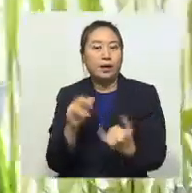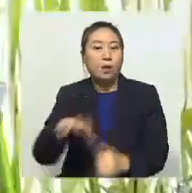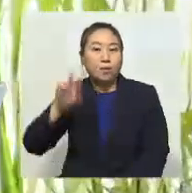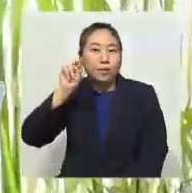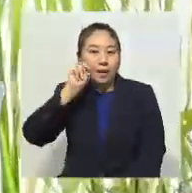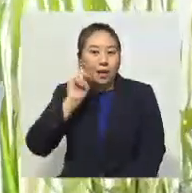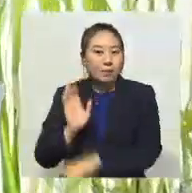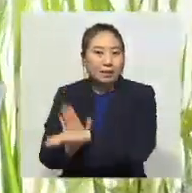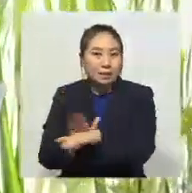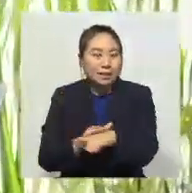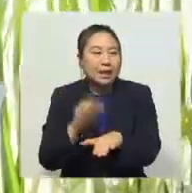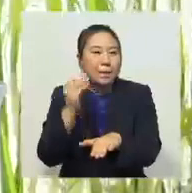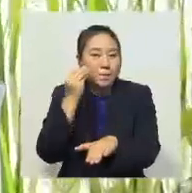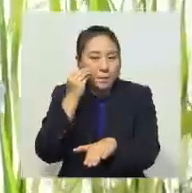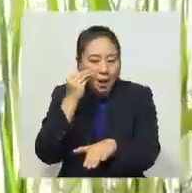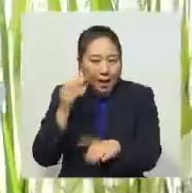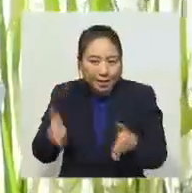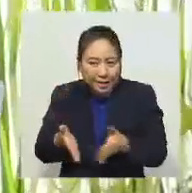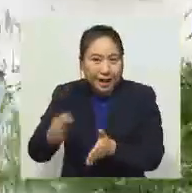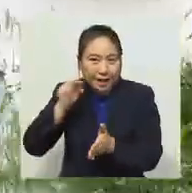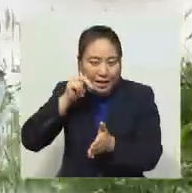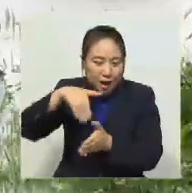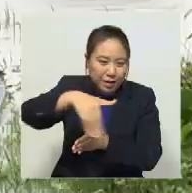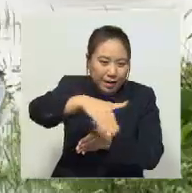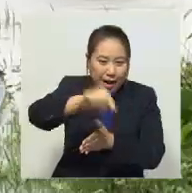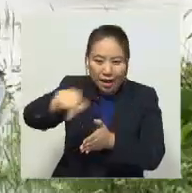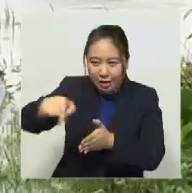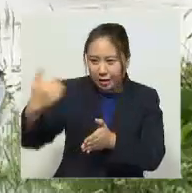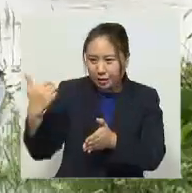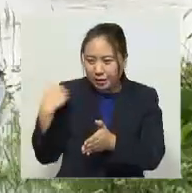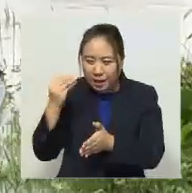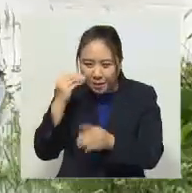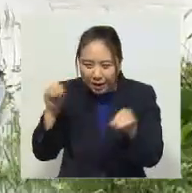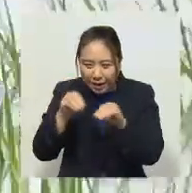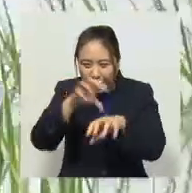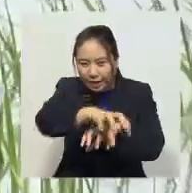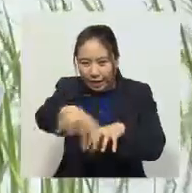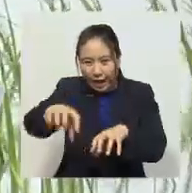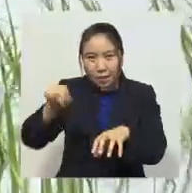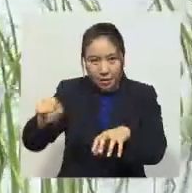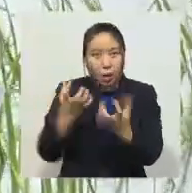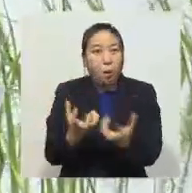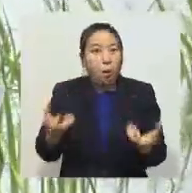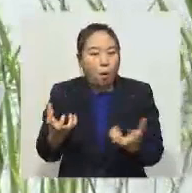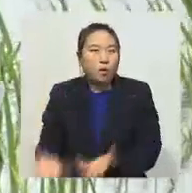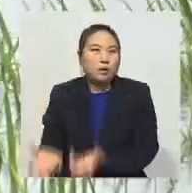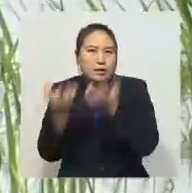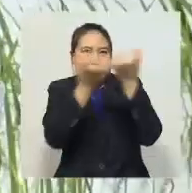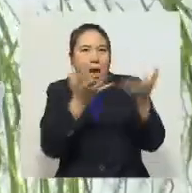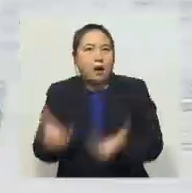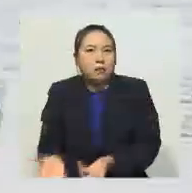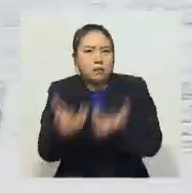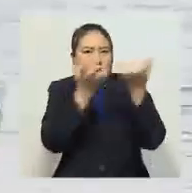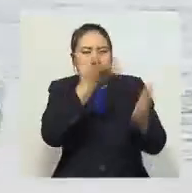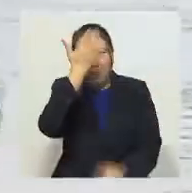ายน้ำและมีบ้านอยู่ติดลำห้วยวังแคนห้วยวังอีตู้ห้วยวังน้ำเขียวและห้วยวังหลวงขนย้ายสิ่งของขึ้นที่สูงเนื่อง